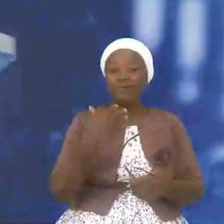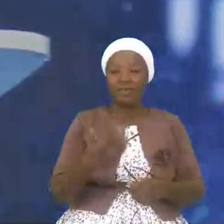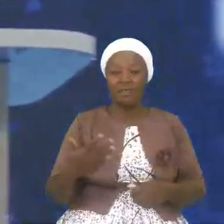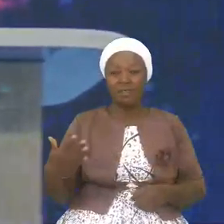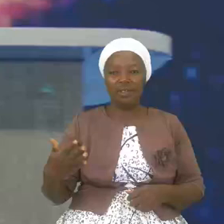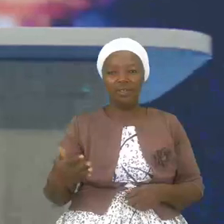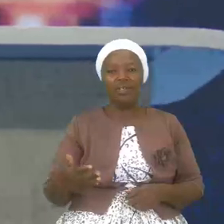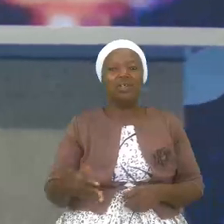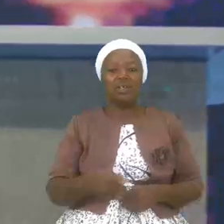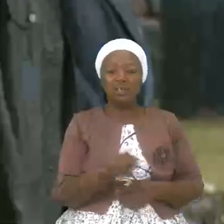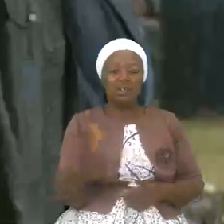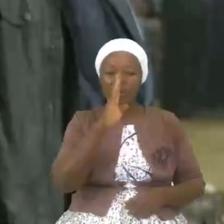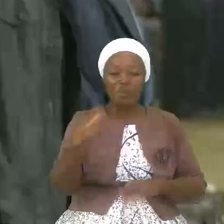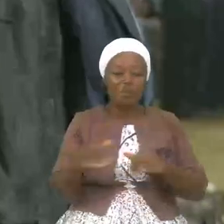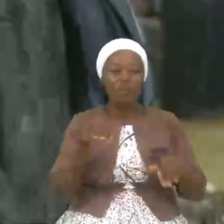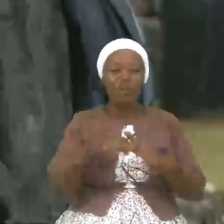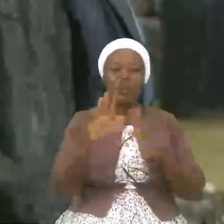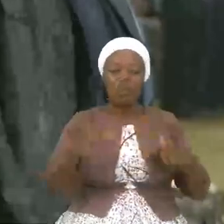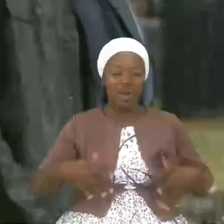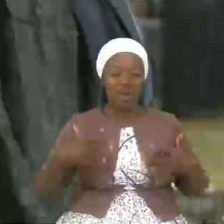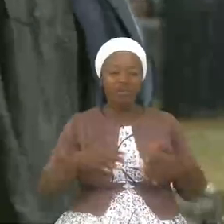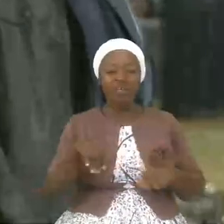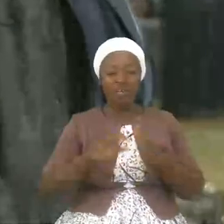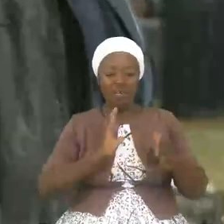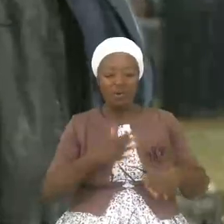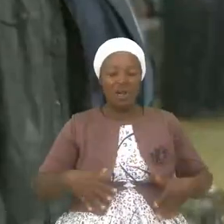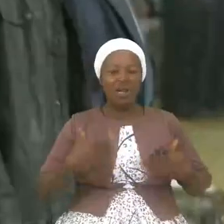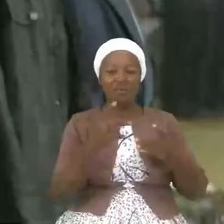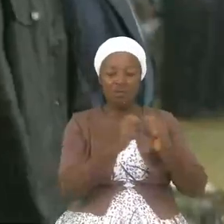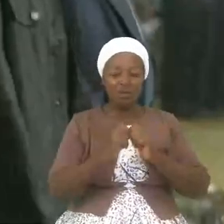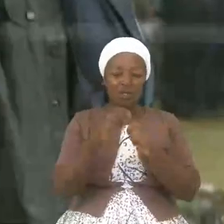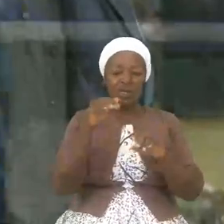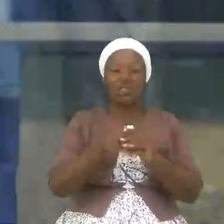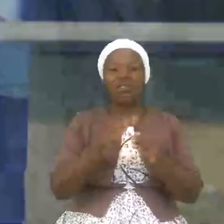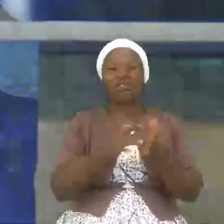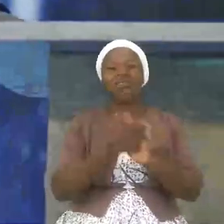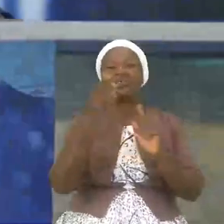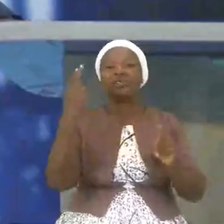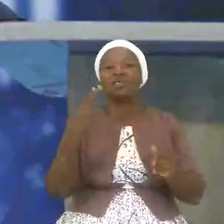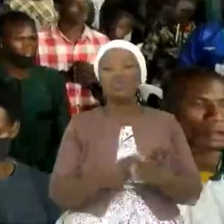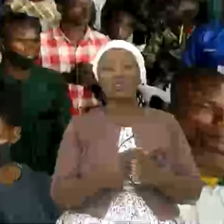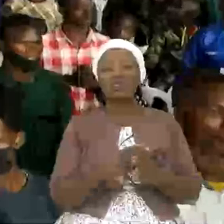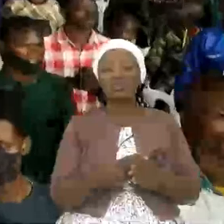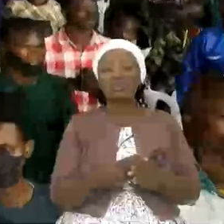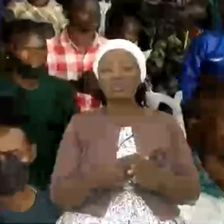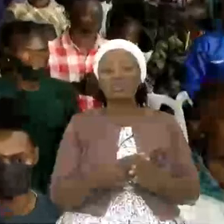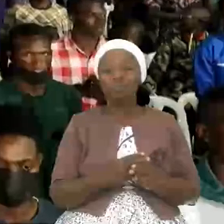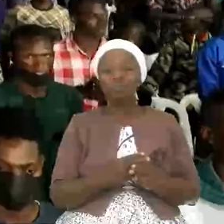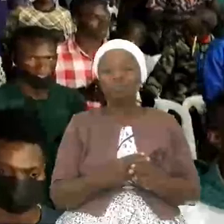choses. Et ce sera fait dans ta vie, dans nos vies, au nom de Jésus.